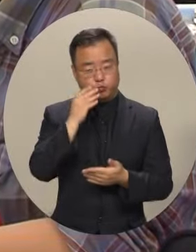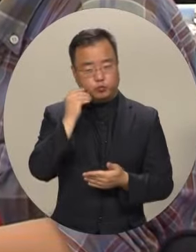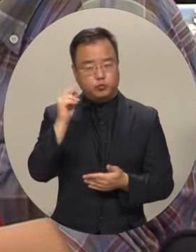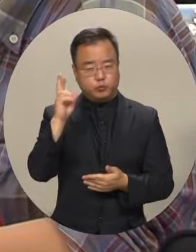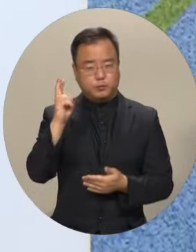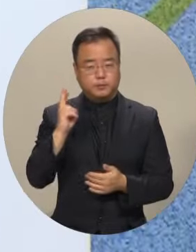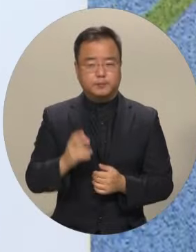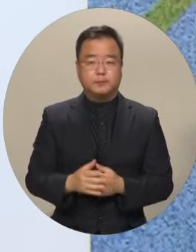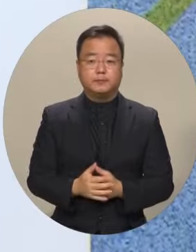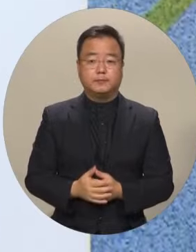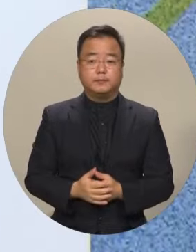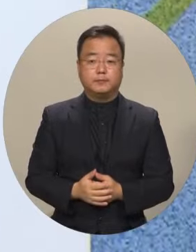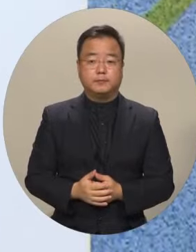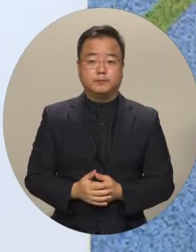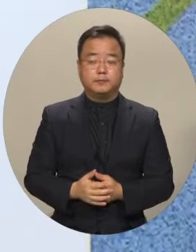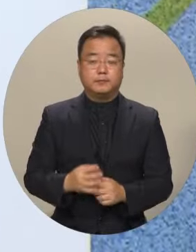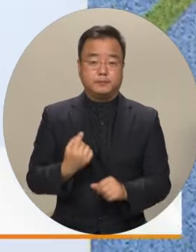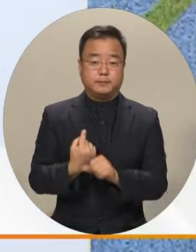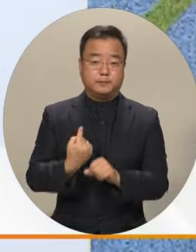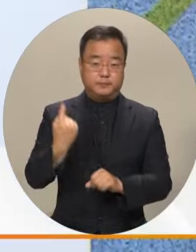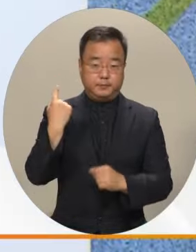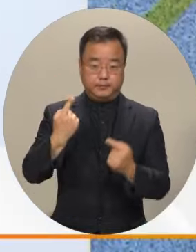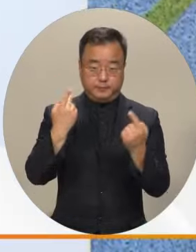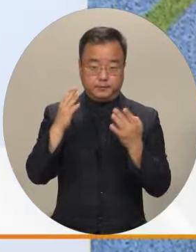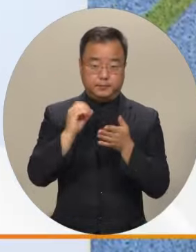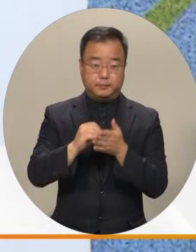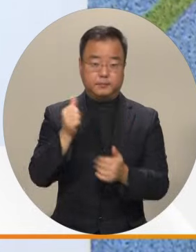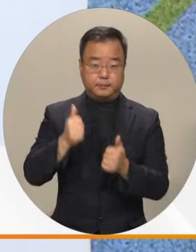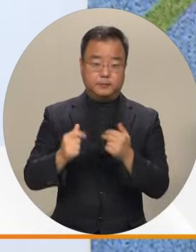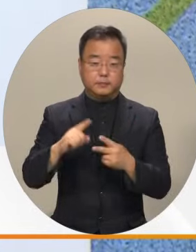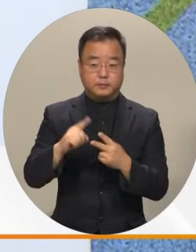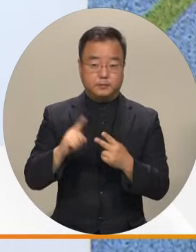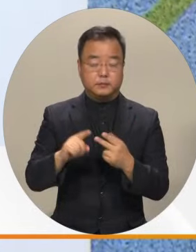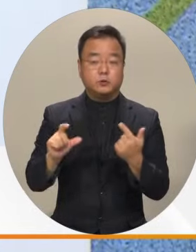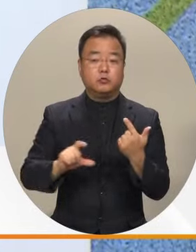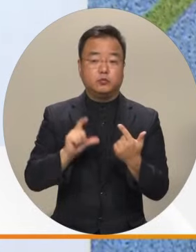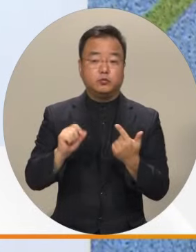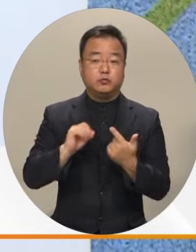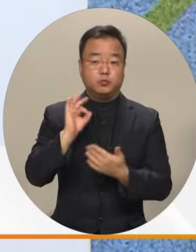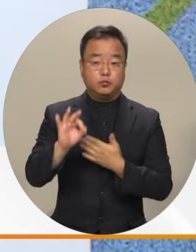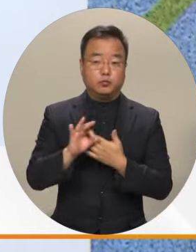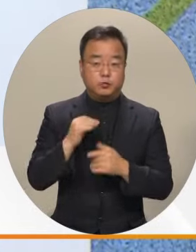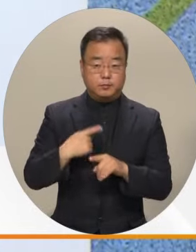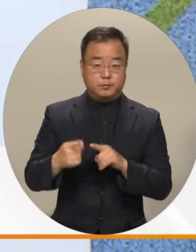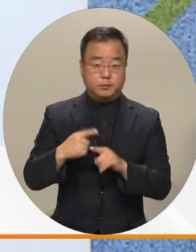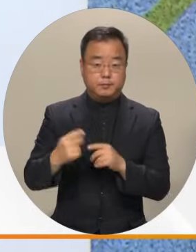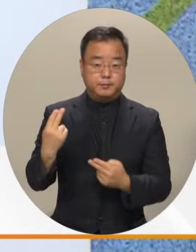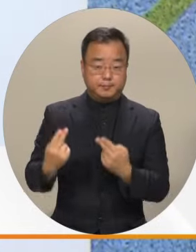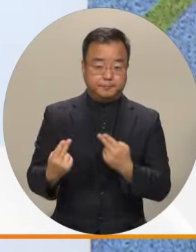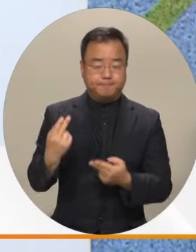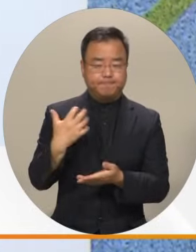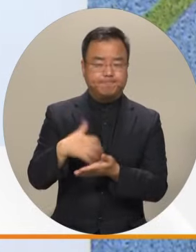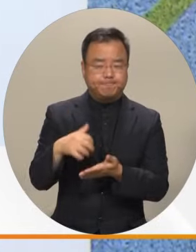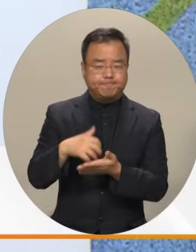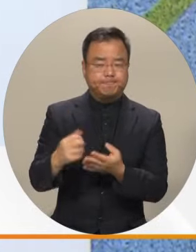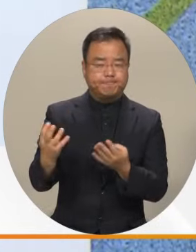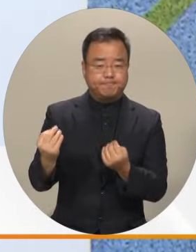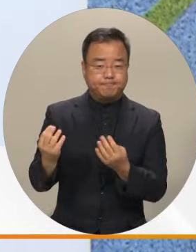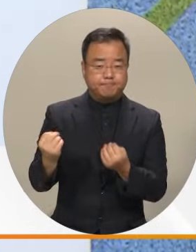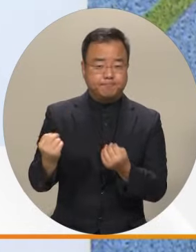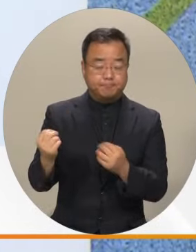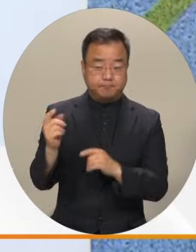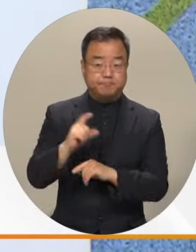겁니다 작년 수능이나 6월 모입 평가에 비해서 그 계산도 조금 줄여서